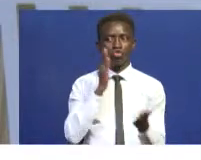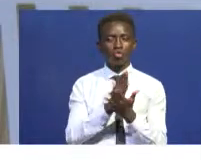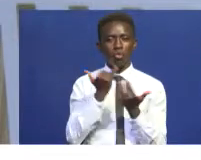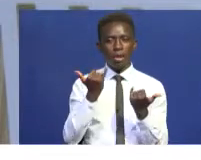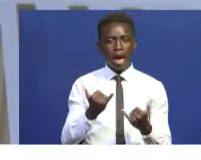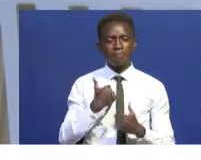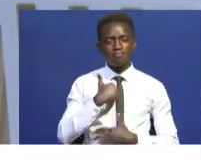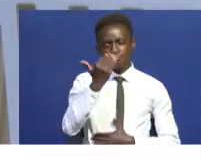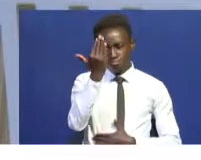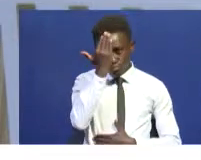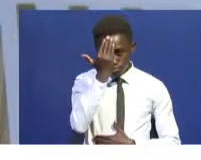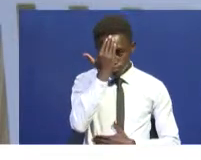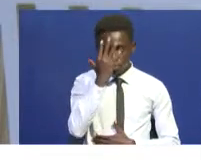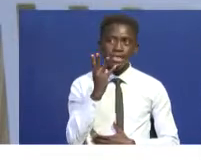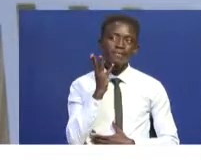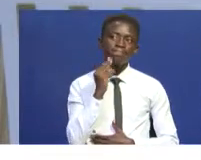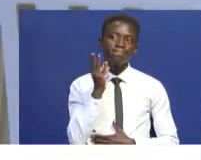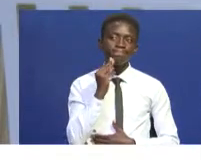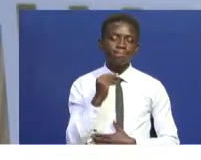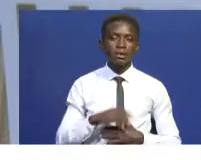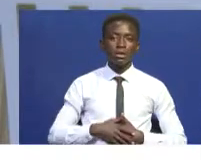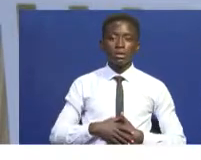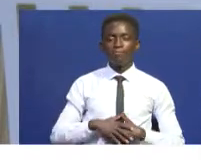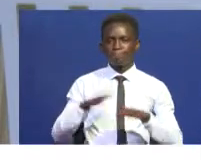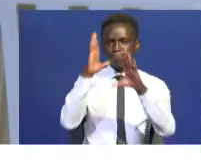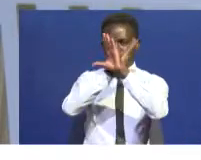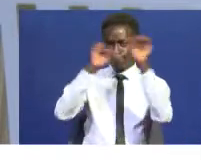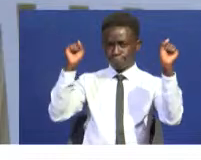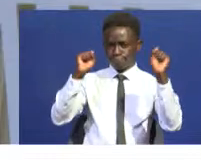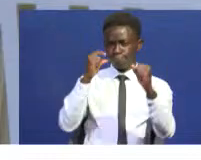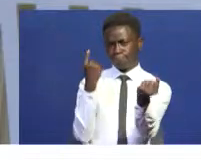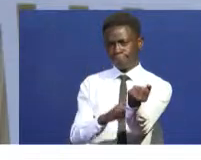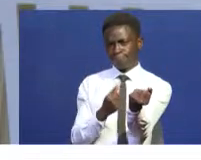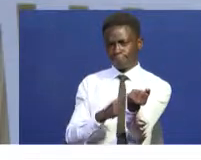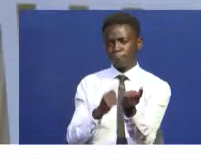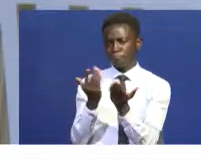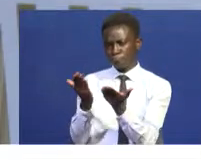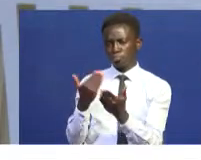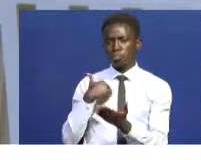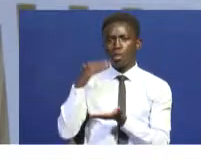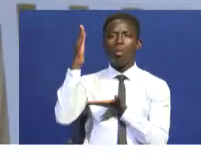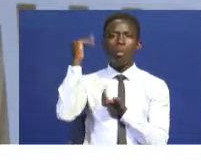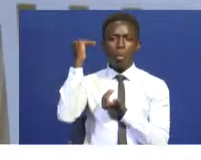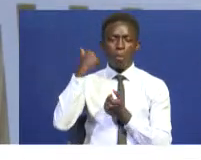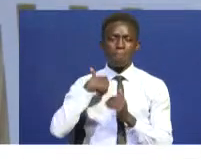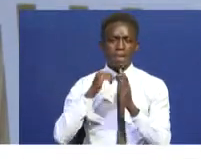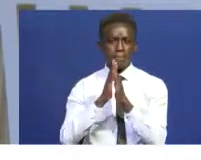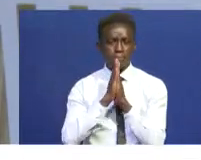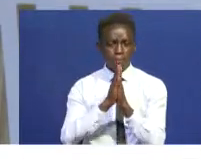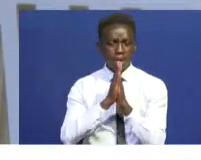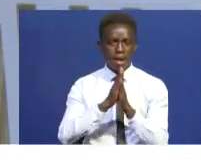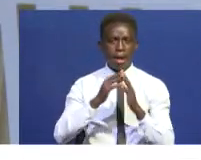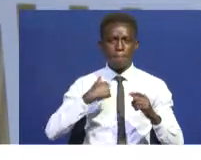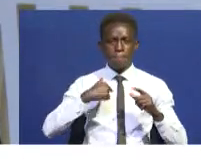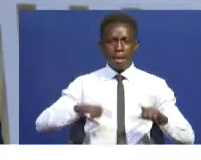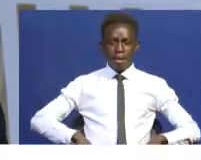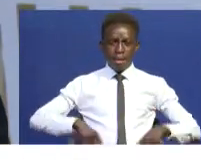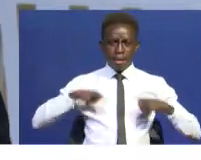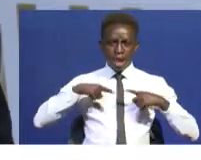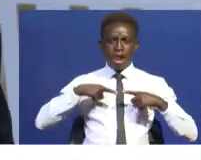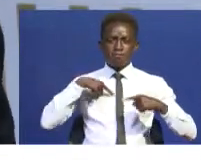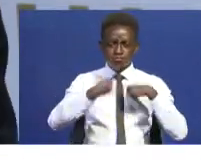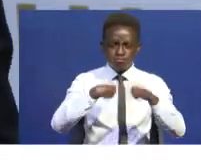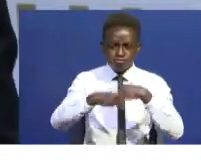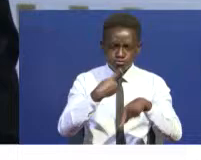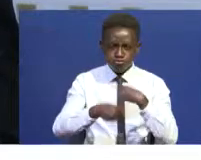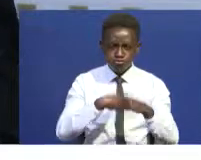experience, and Mr. President, I hope and pray that I will live up to the aspirations